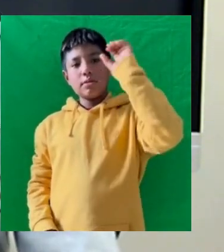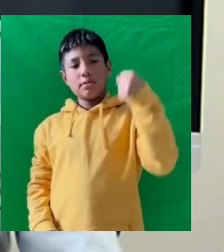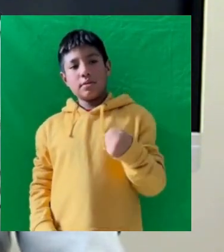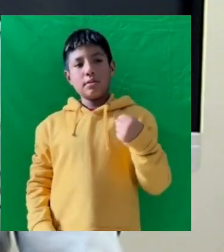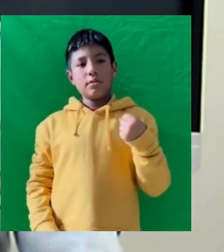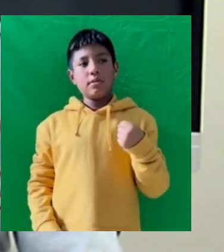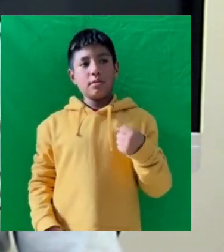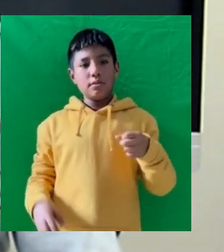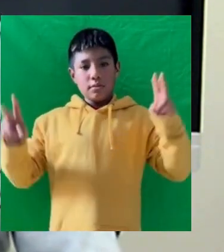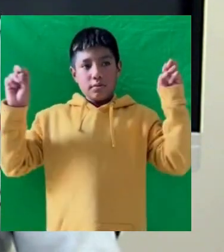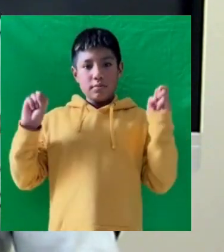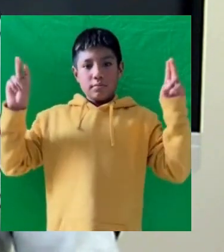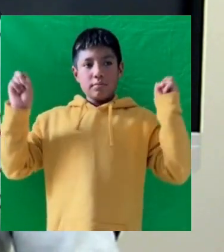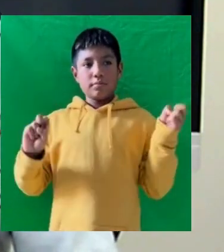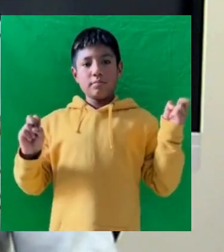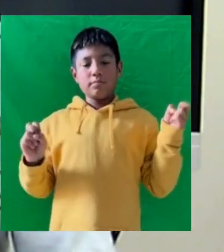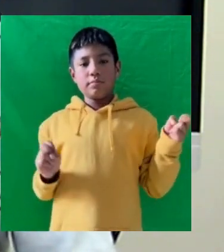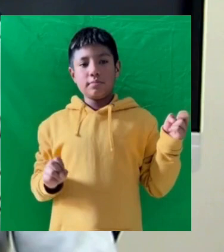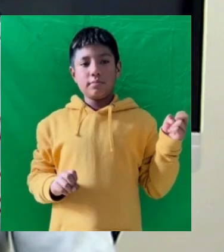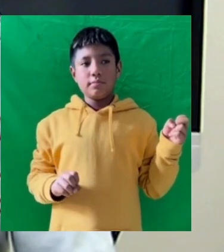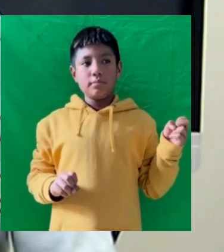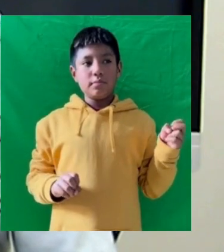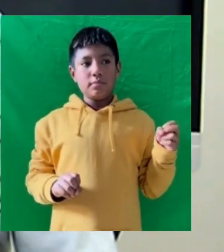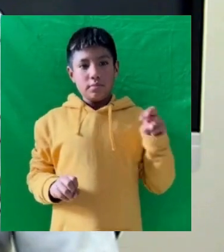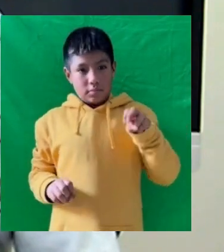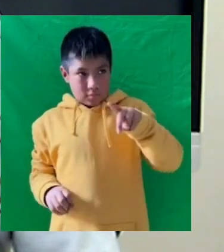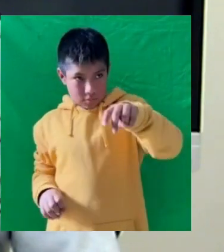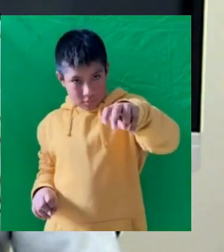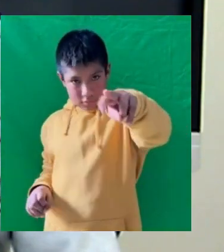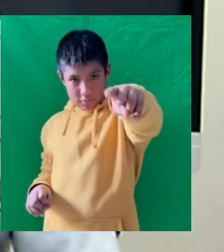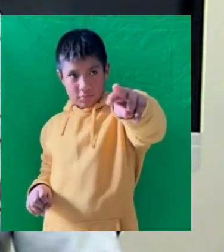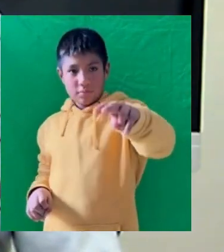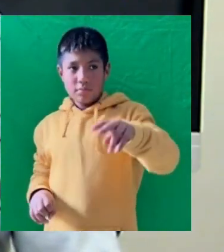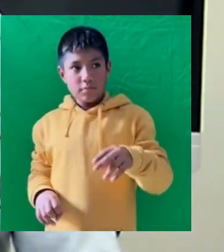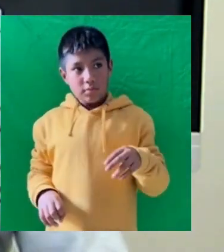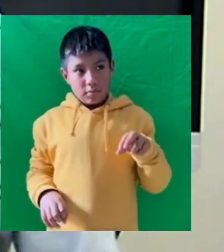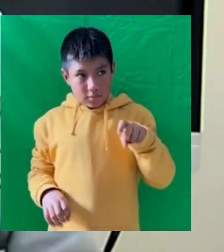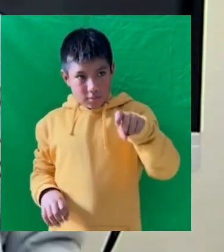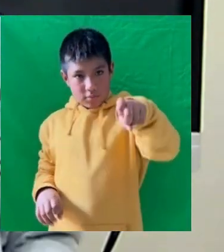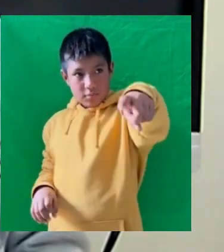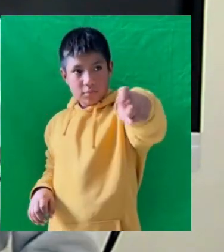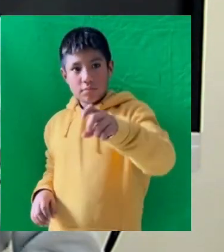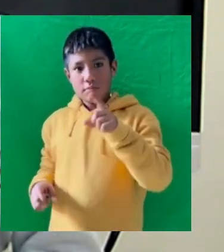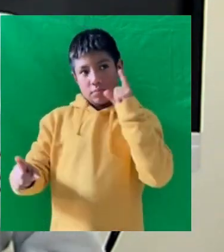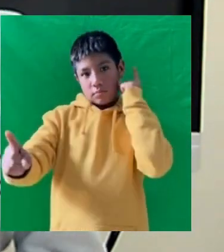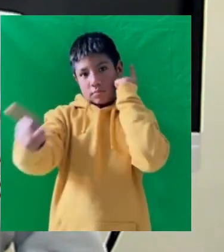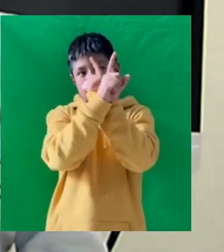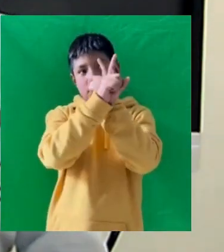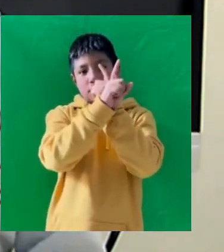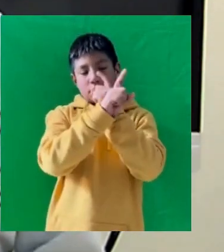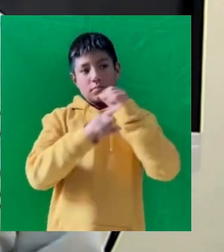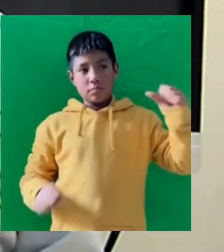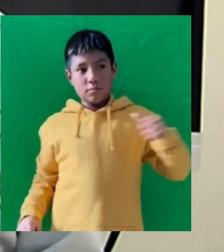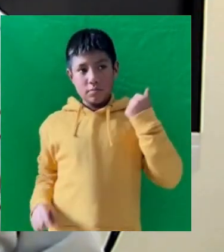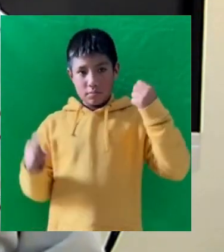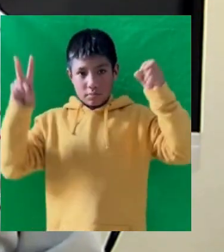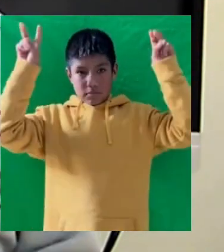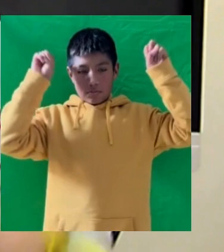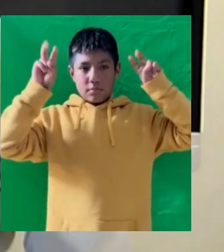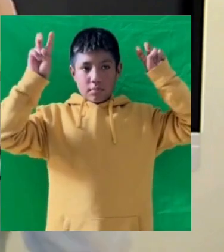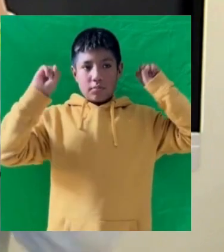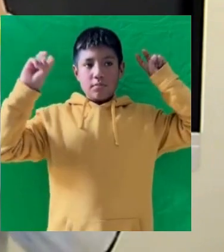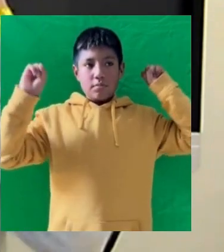berriak, hau da prebentzio gehiago eta ikerketa gehiago. Bai, ala da Aurria,